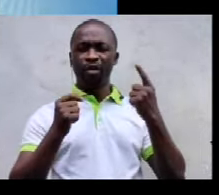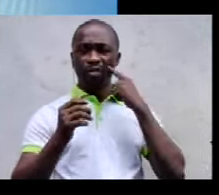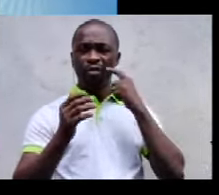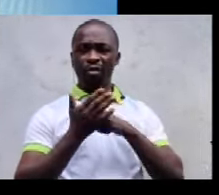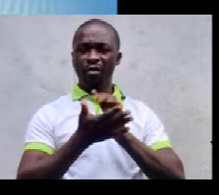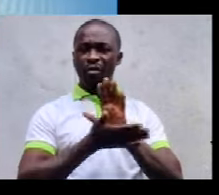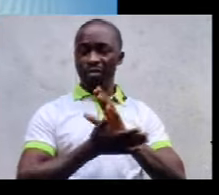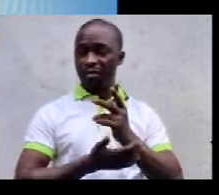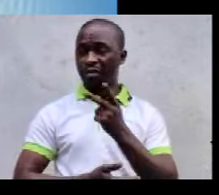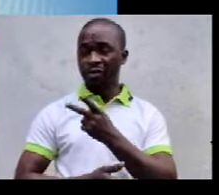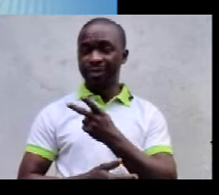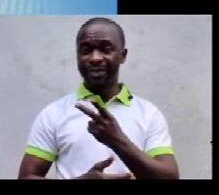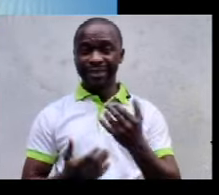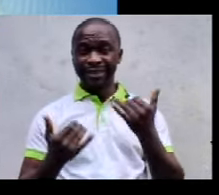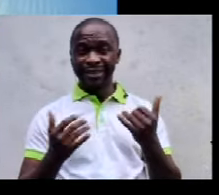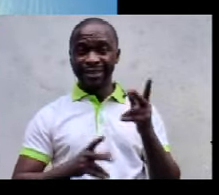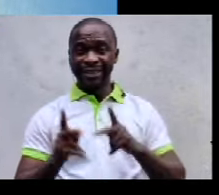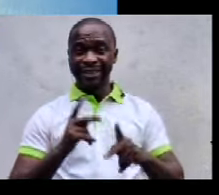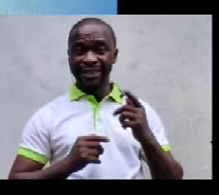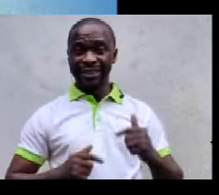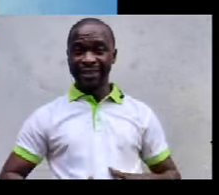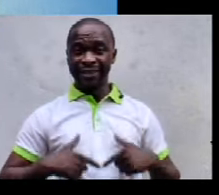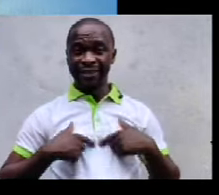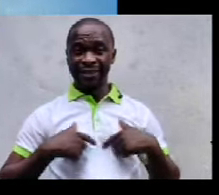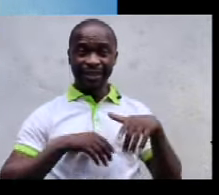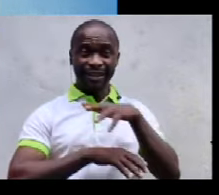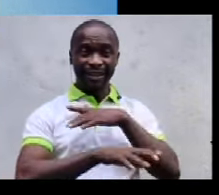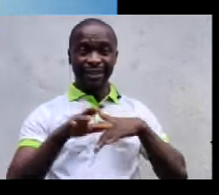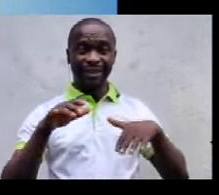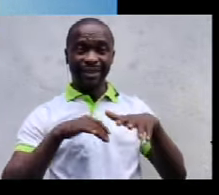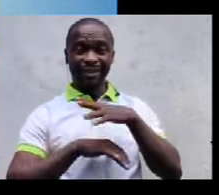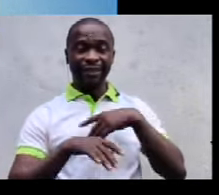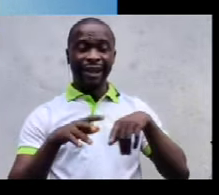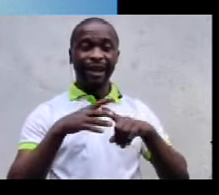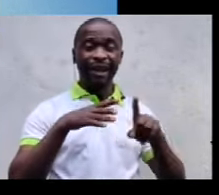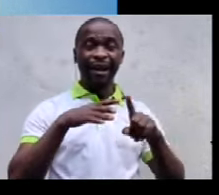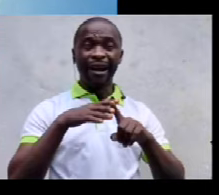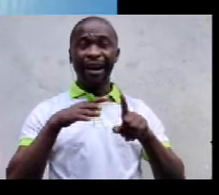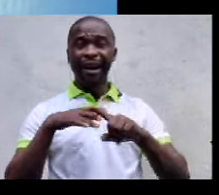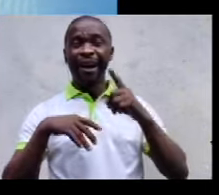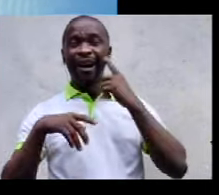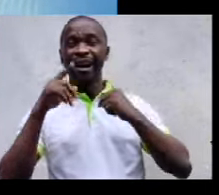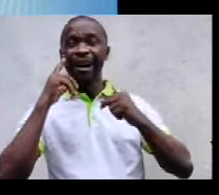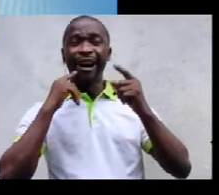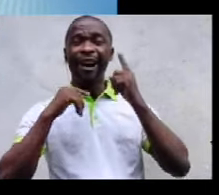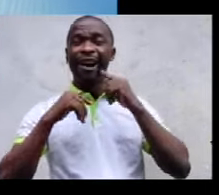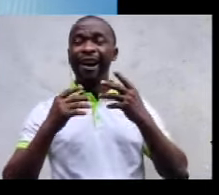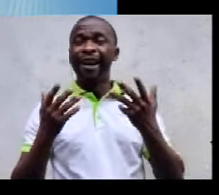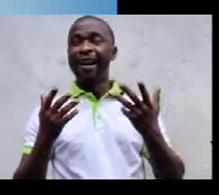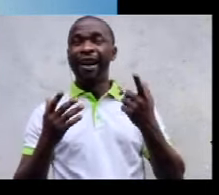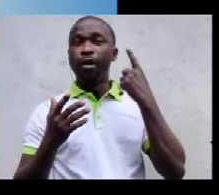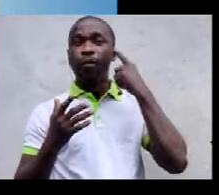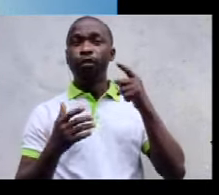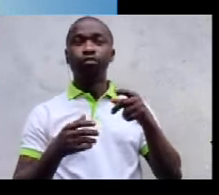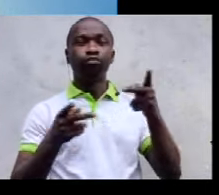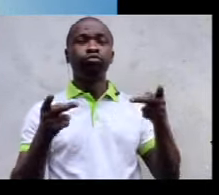en ce moment, les citoyens quittent les quartiers proches de la caserne endommagée pour se